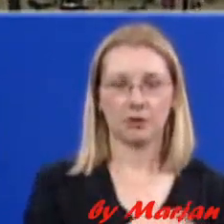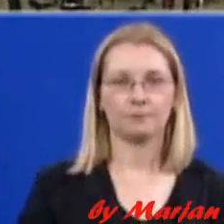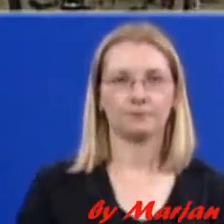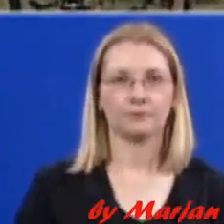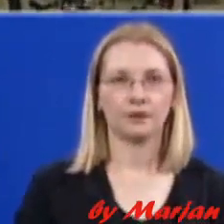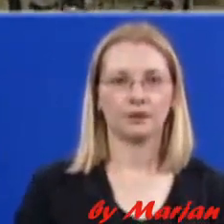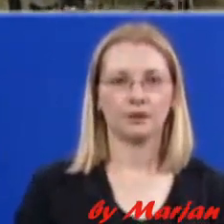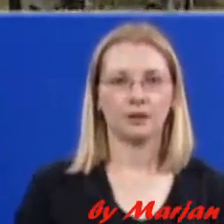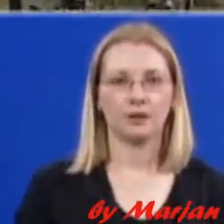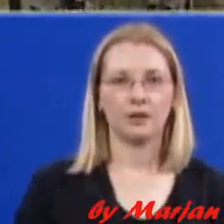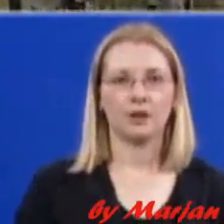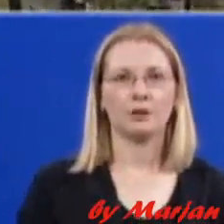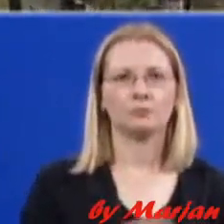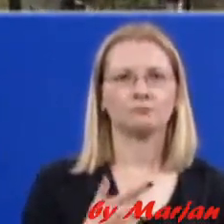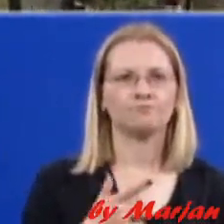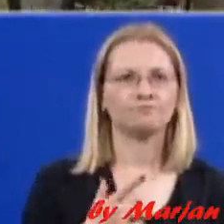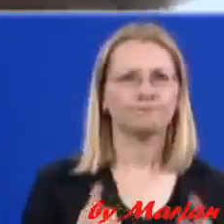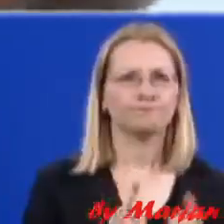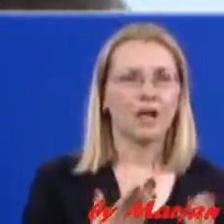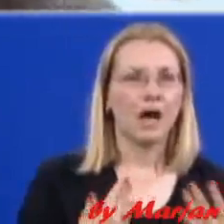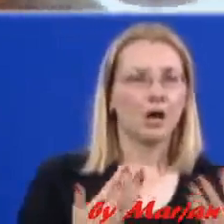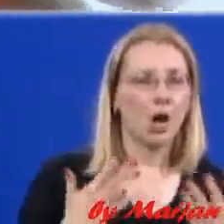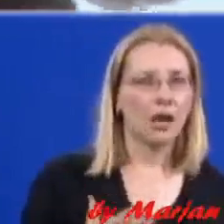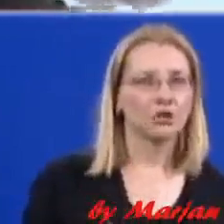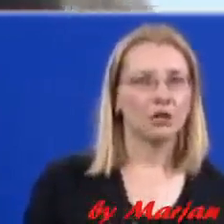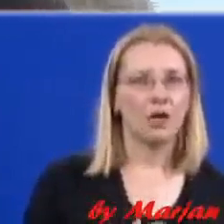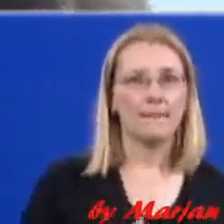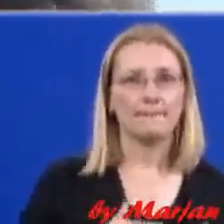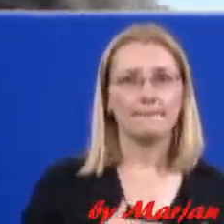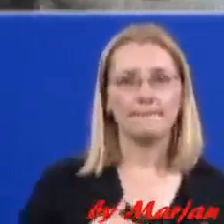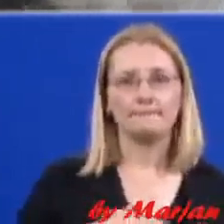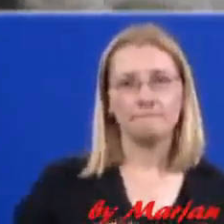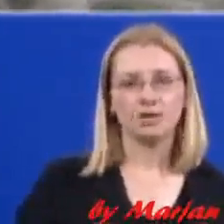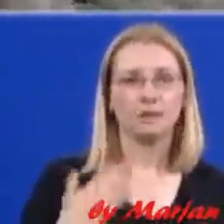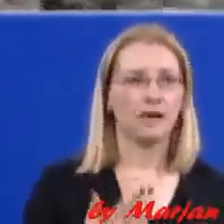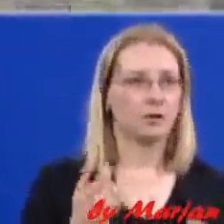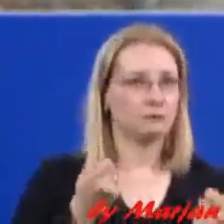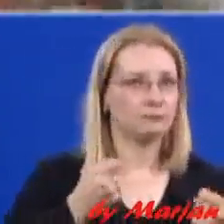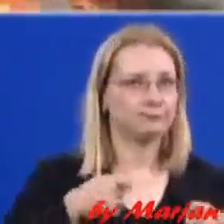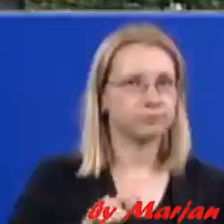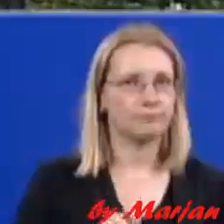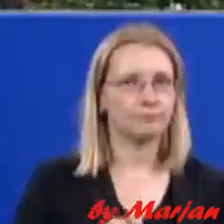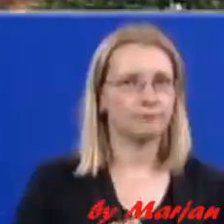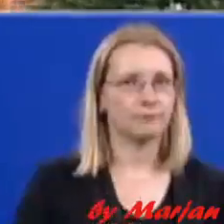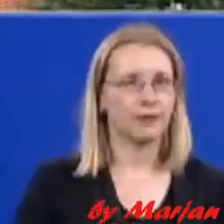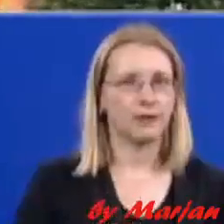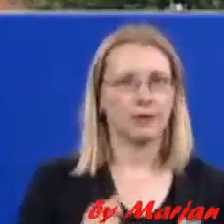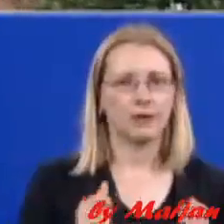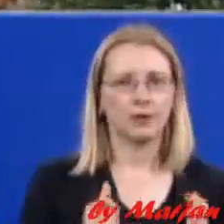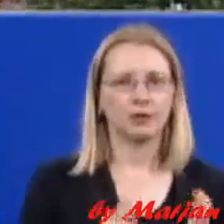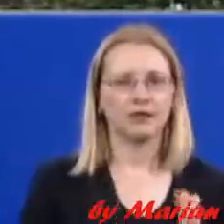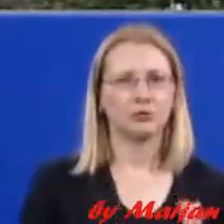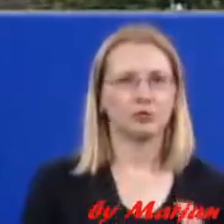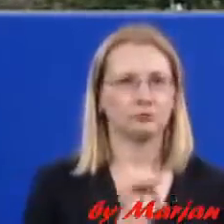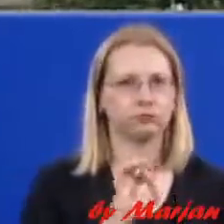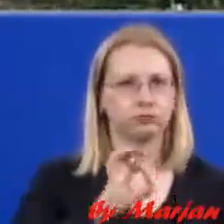Nešto iza 13 sati nastupilo je lagano olakšanje, pogotovo nakon konstatacije da u paklu tisuća celzijevih